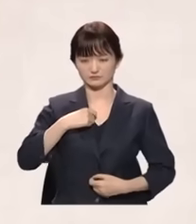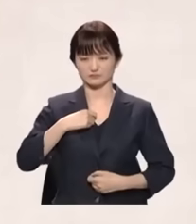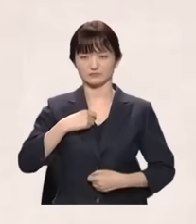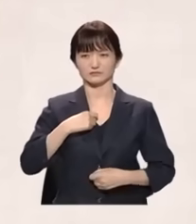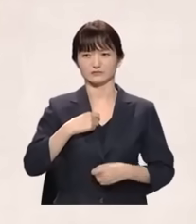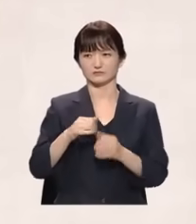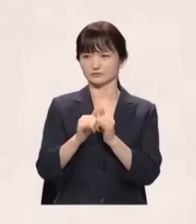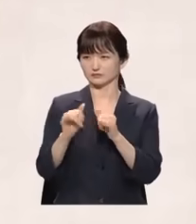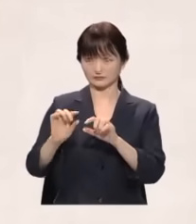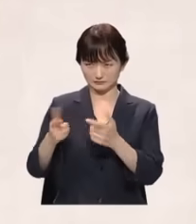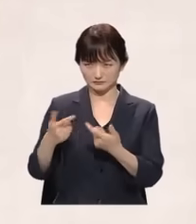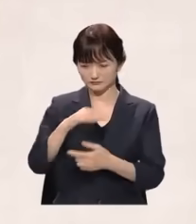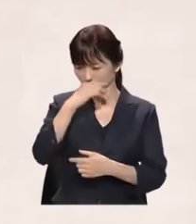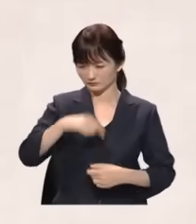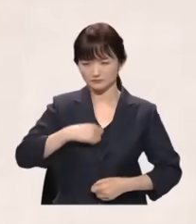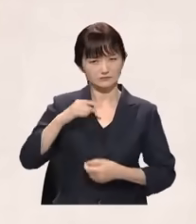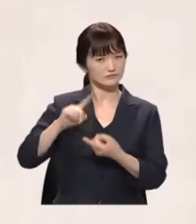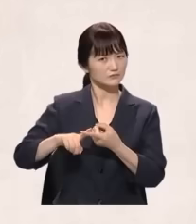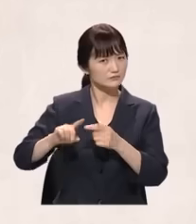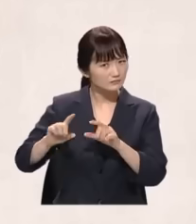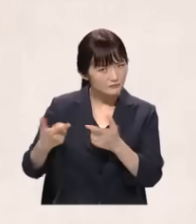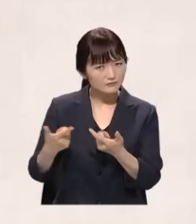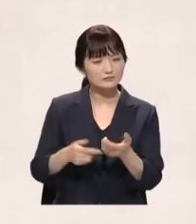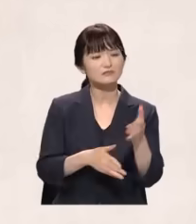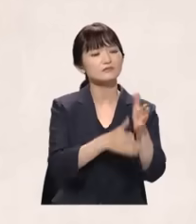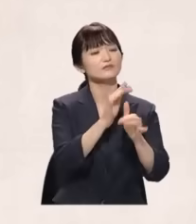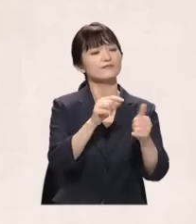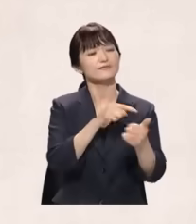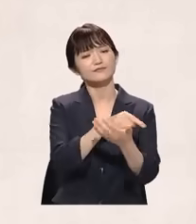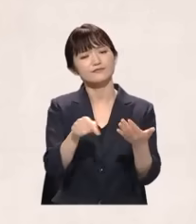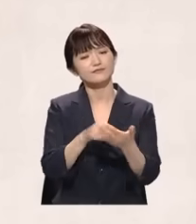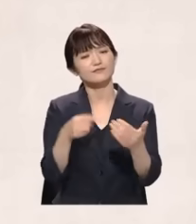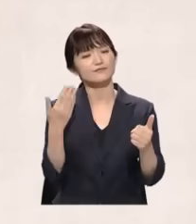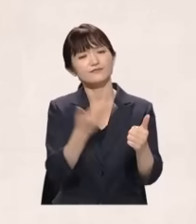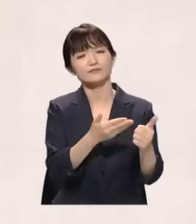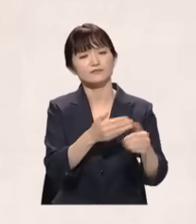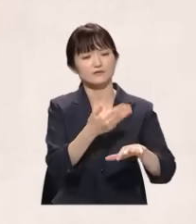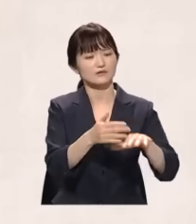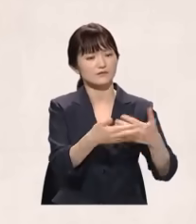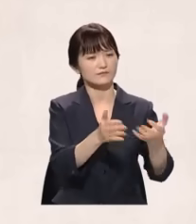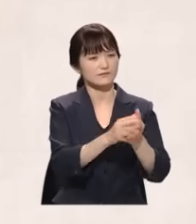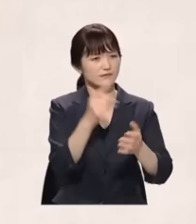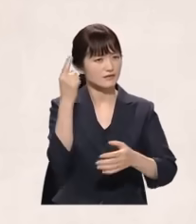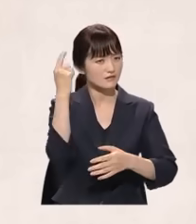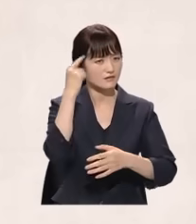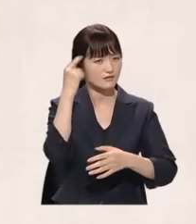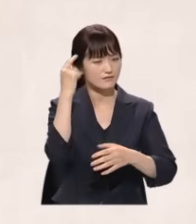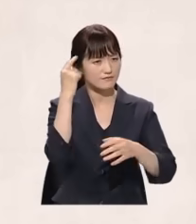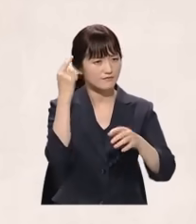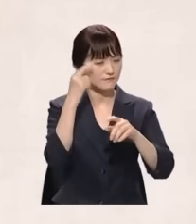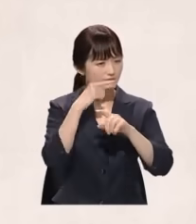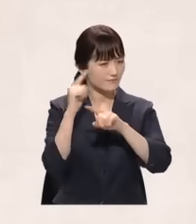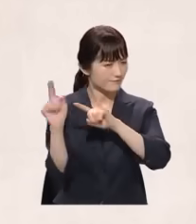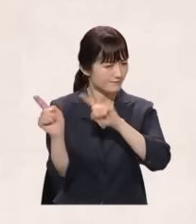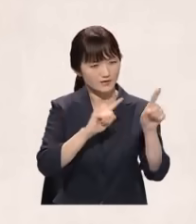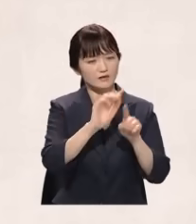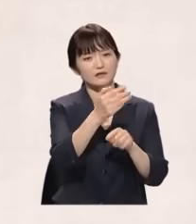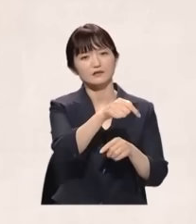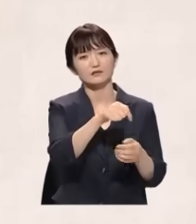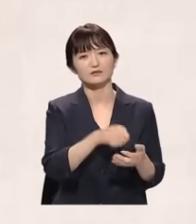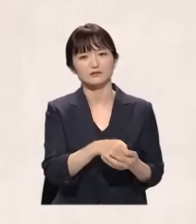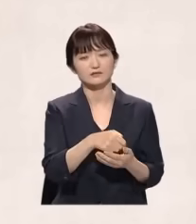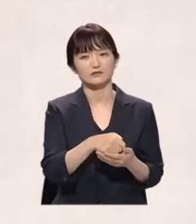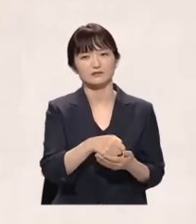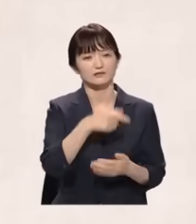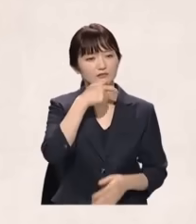정의롭다는 건 아닌데 시민들한테 이렇게 피해를 주는 조폭들은 좀 정신을 차렸으면 좋겠다 그리고 수원 남문파가